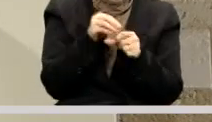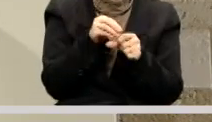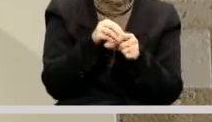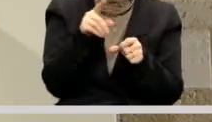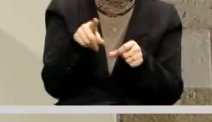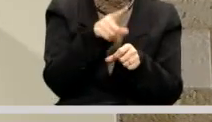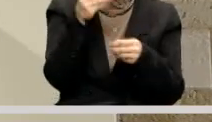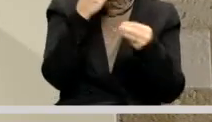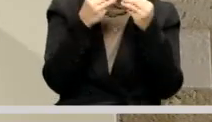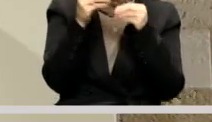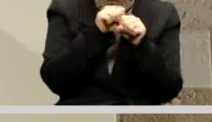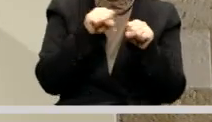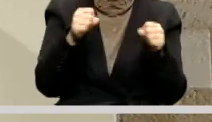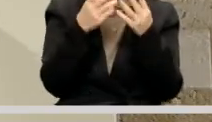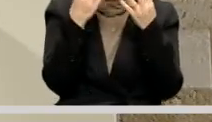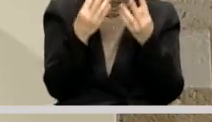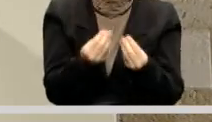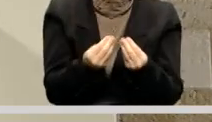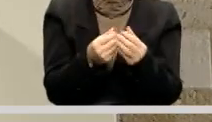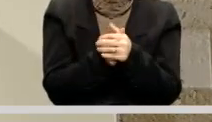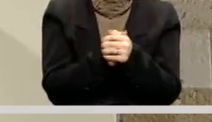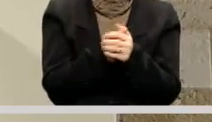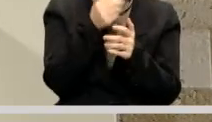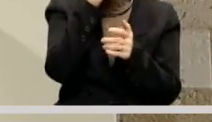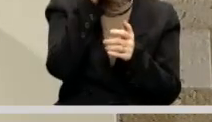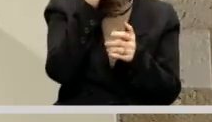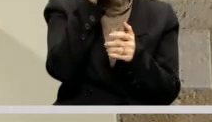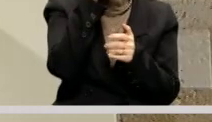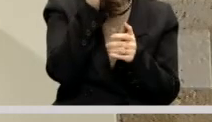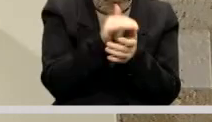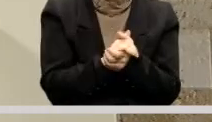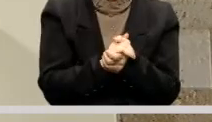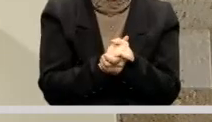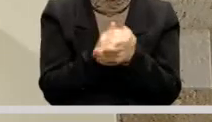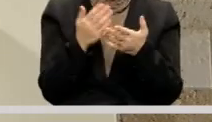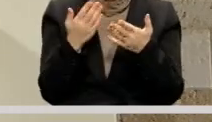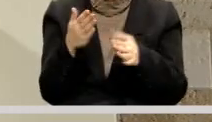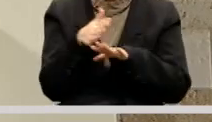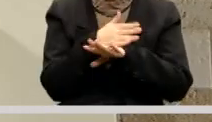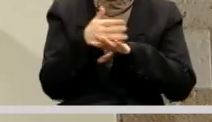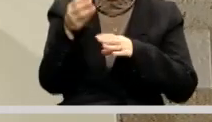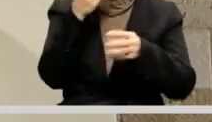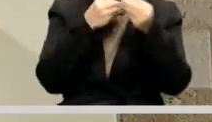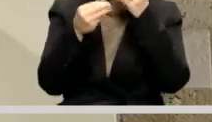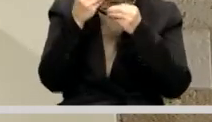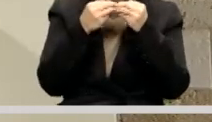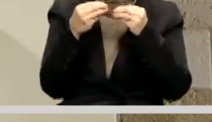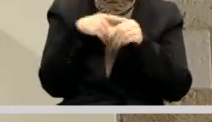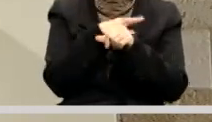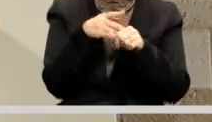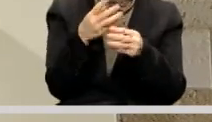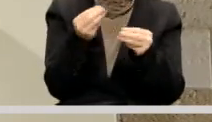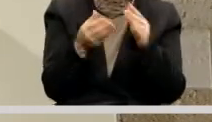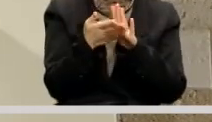olan Akdeniz diyetinde trans yağ alımı da oldukça düşüktür. Tam tersine yüksek miktarda polifenoller, yüksek miktarda